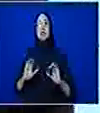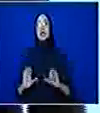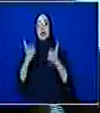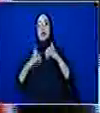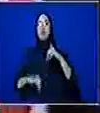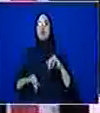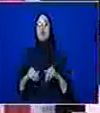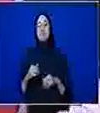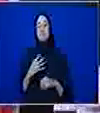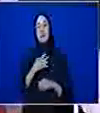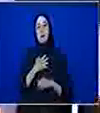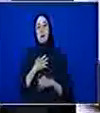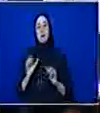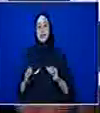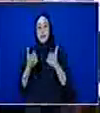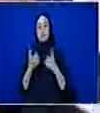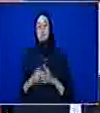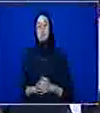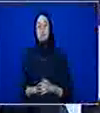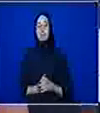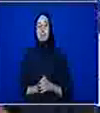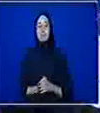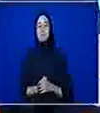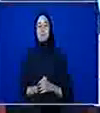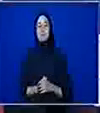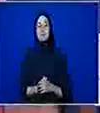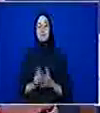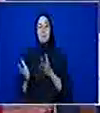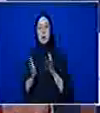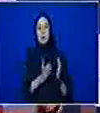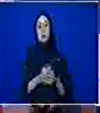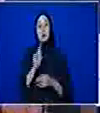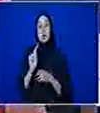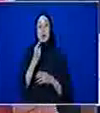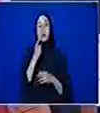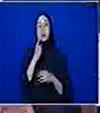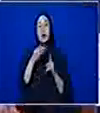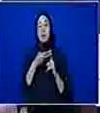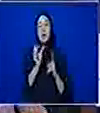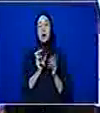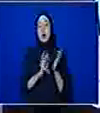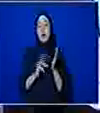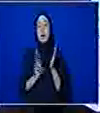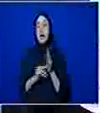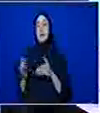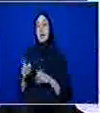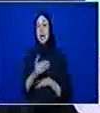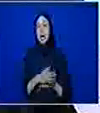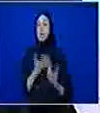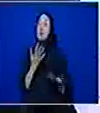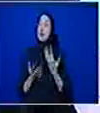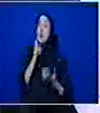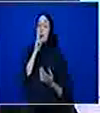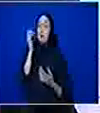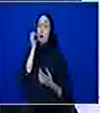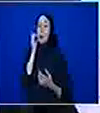Jokowi. Yang pertama mengenai BUMN perikanan, mungkin Bapak belum tahu bahwa